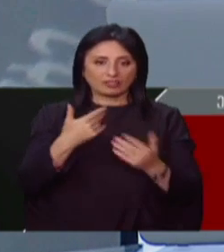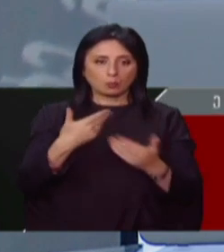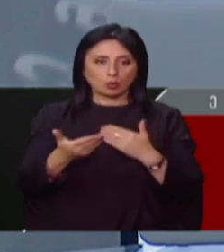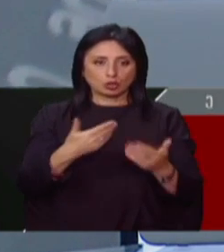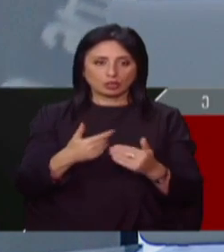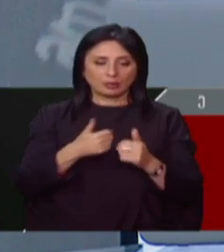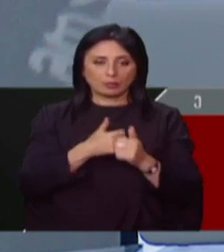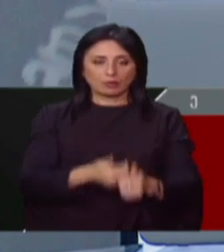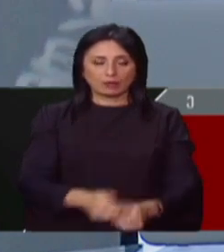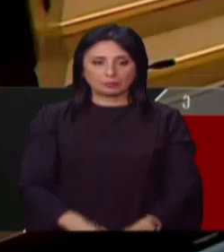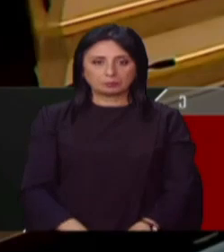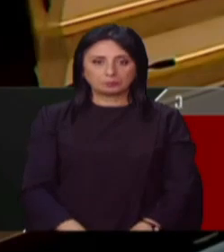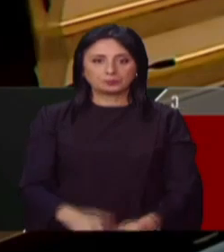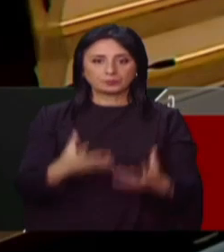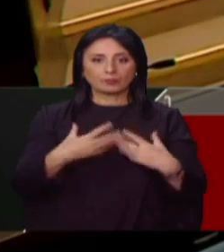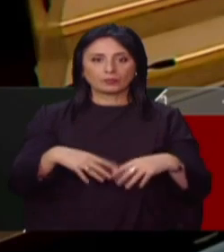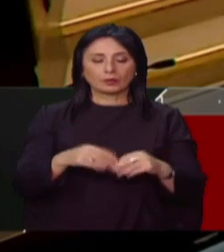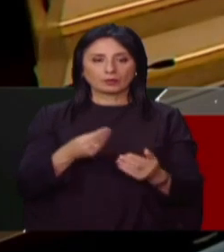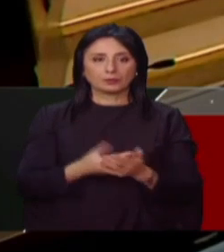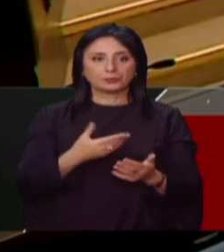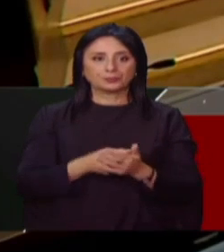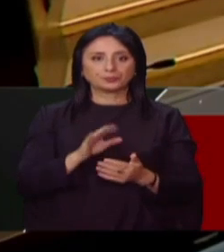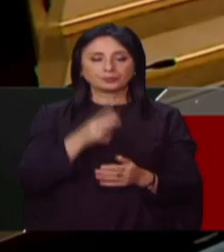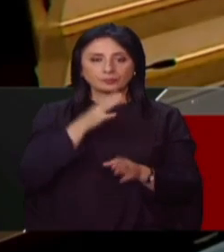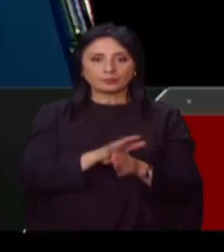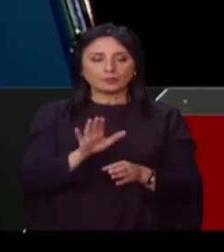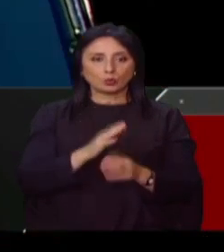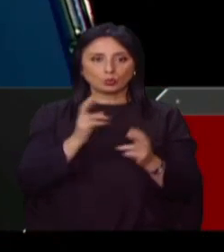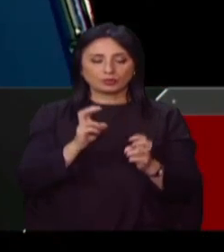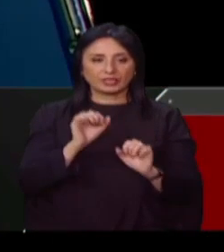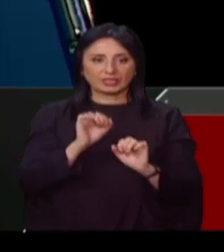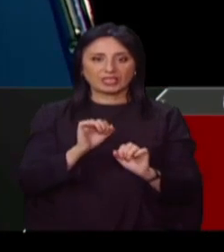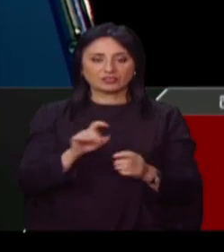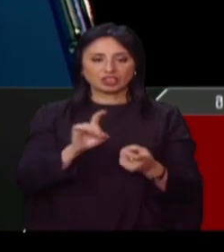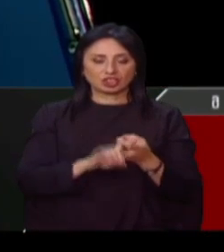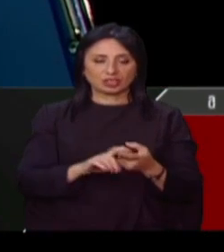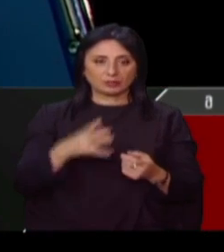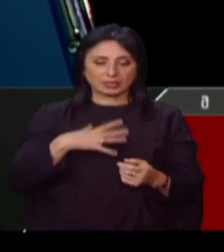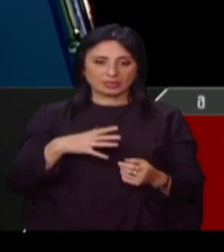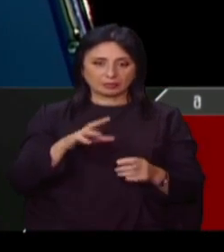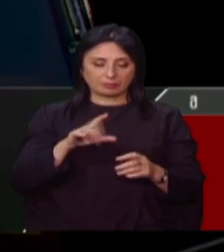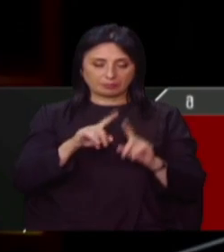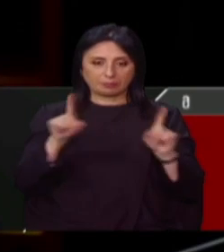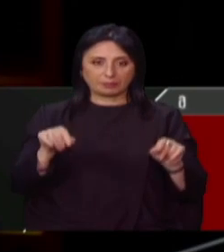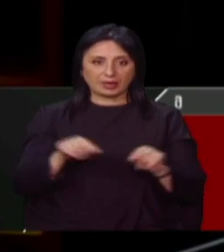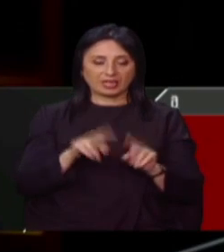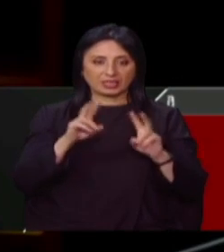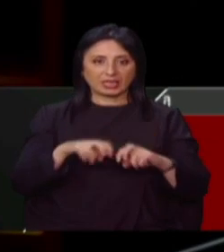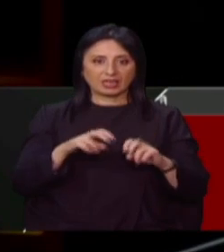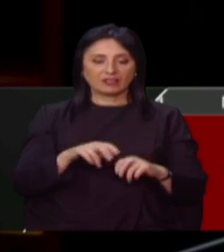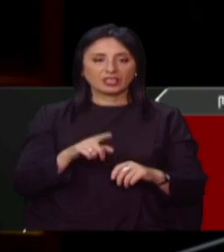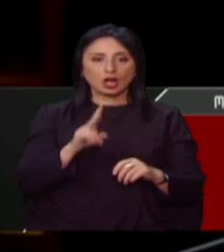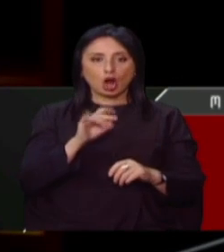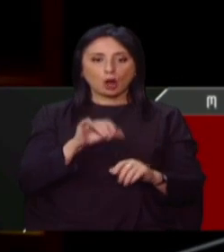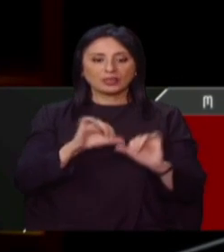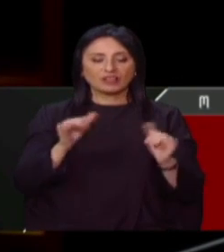მოწოდება მოჰყვა. ოჯახური ღირებულებებისა და არასრულწლოვანთა დაცვის შესახებ საკანონმდებლო პაკეტის განხილვა